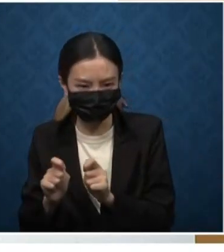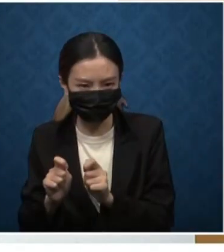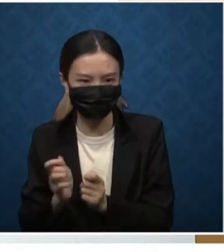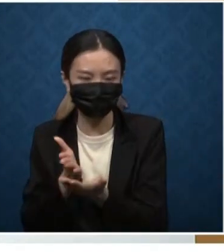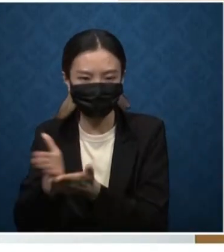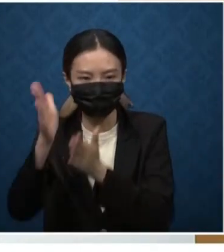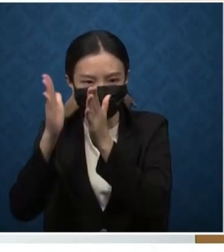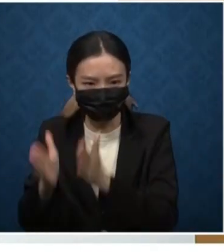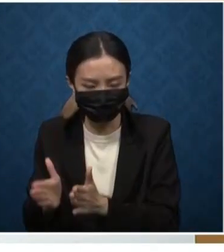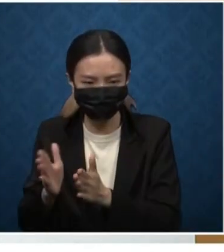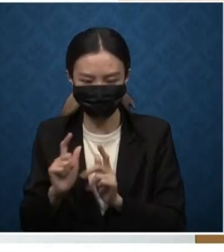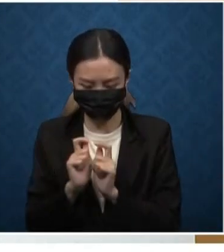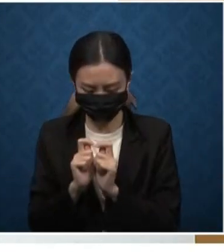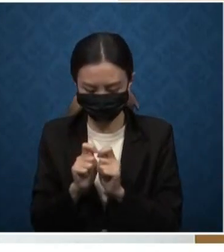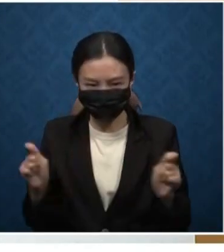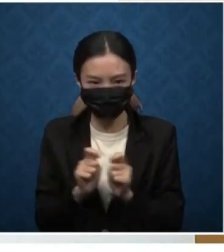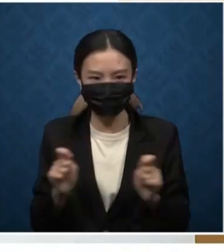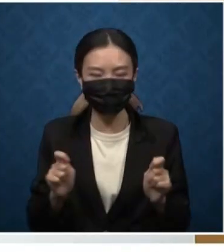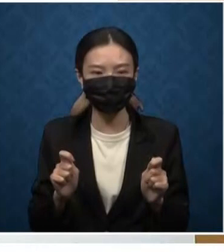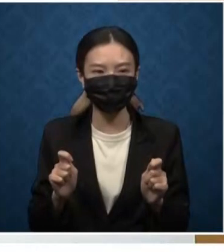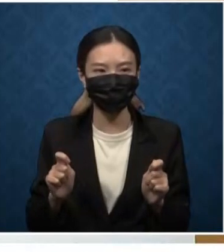ลอนุกรรมการด้าน